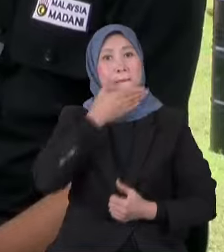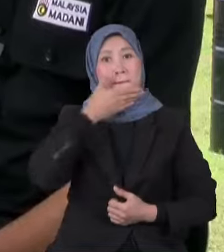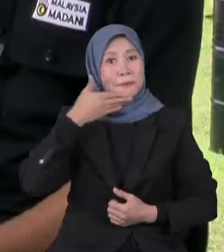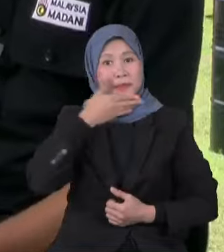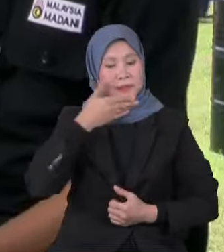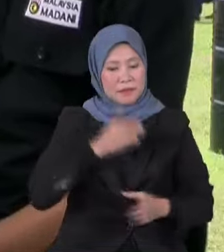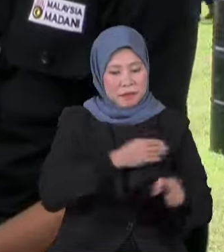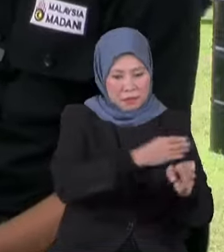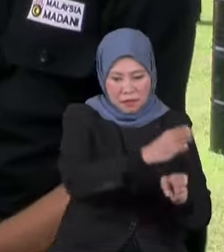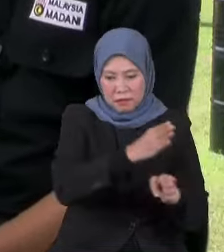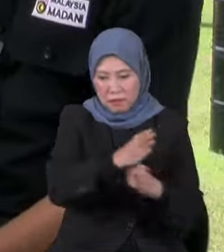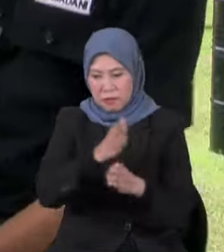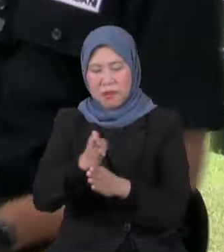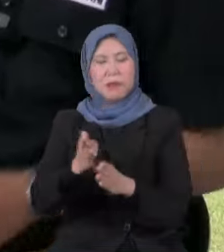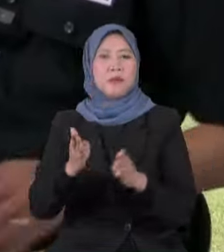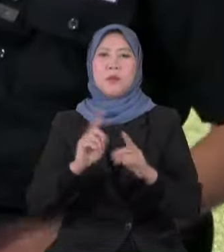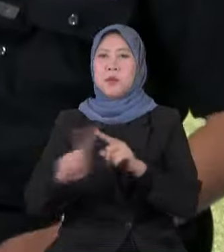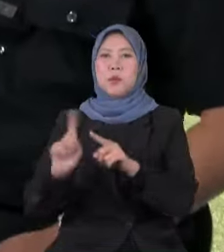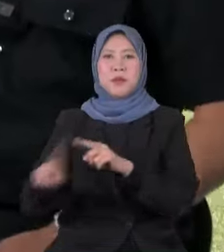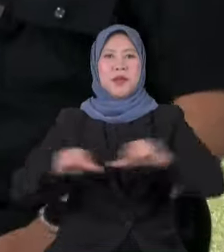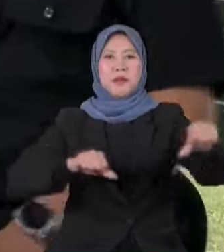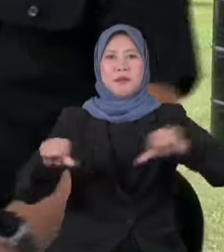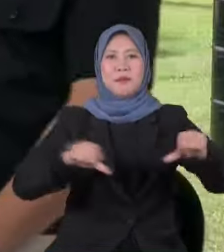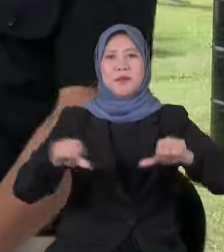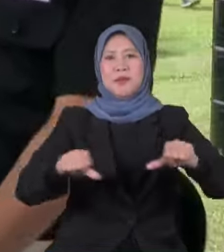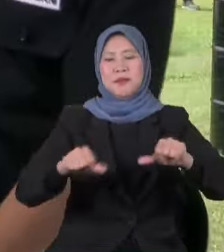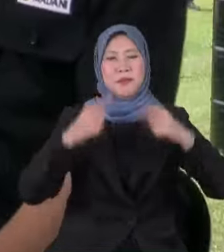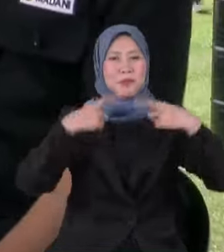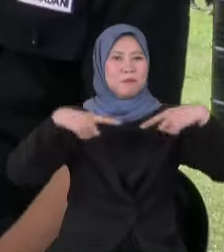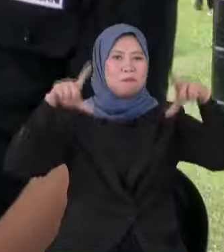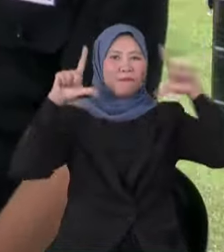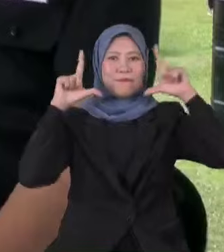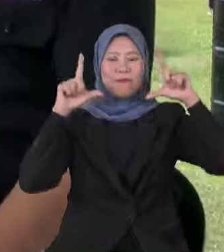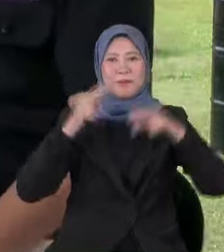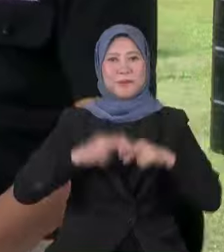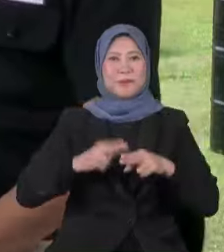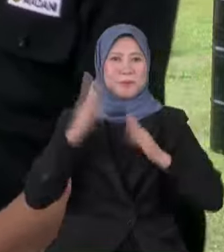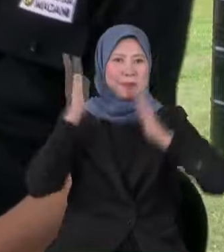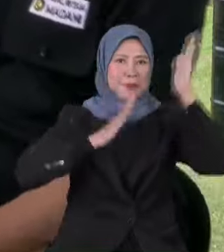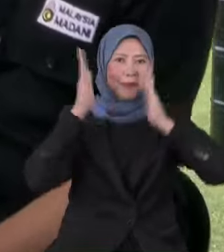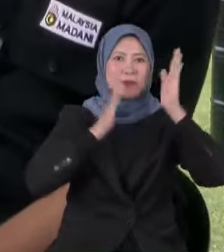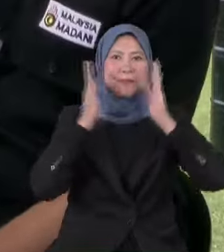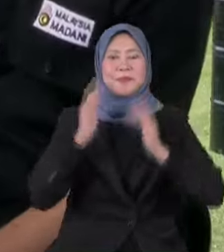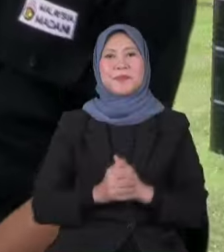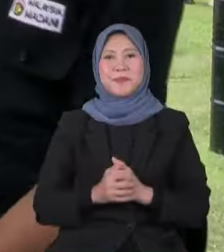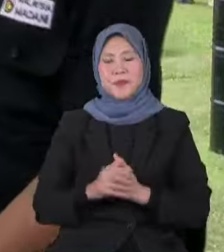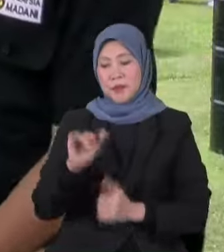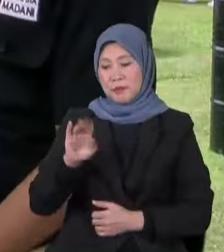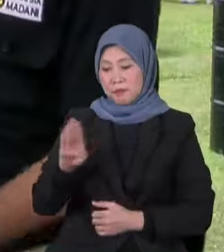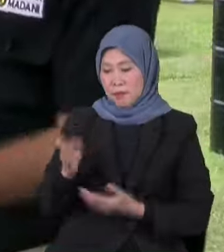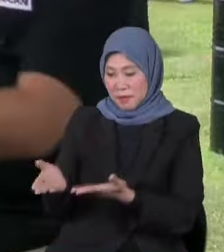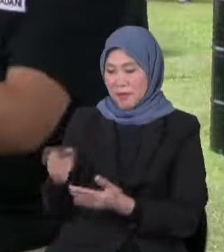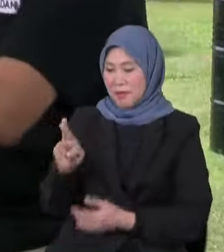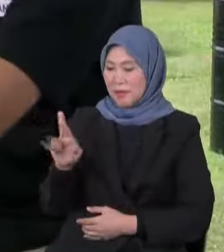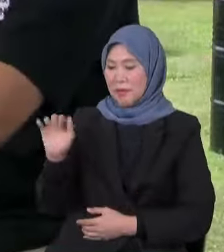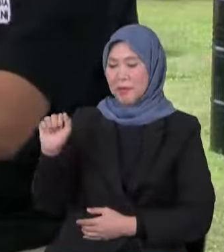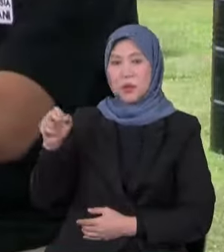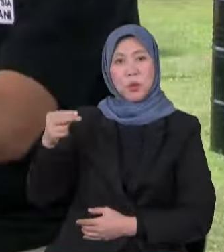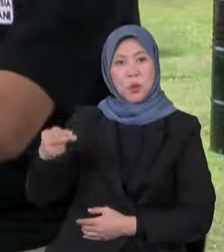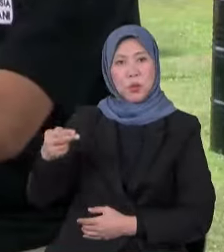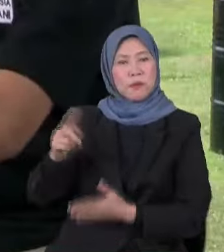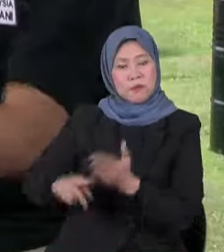bidang telah pun berevolusi, pelbagai aktiviti yang mereka jalankan untuk mengharumkan nama negara. Dan YB Tio juga untuk Rio ini, kalau boleh apa